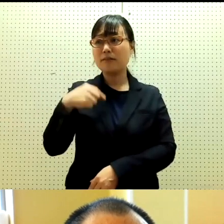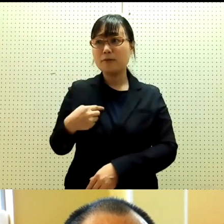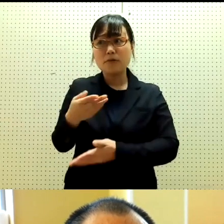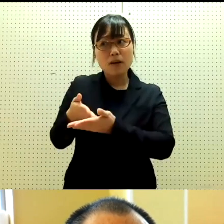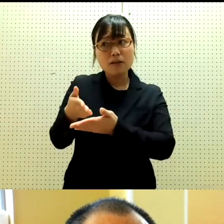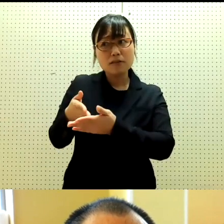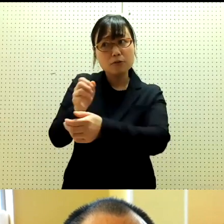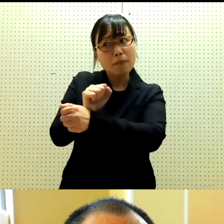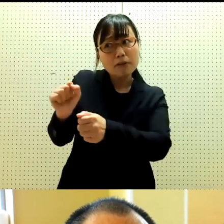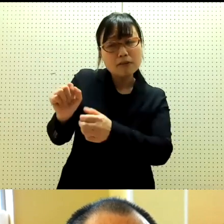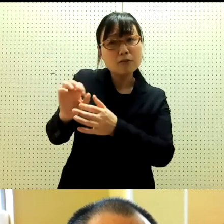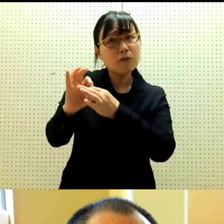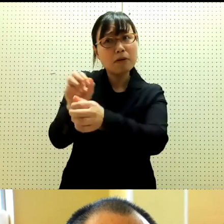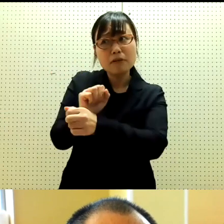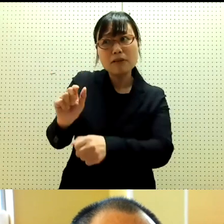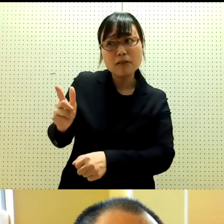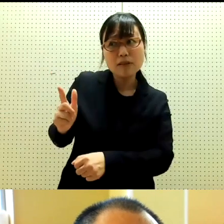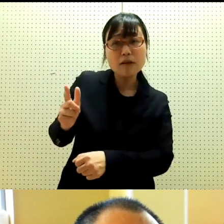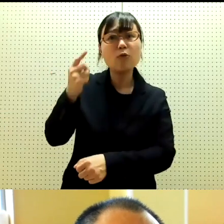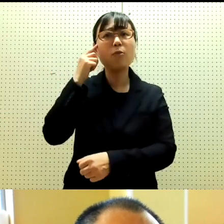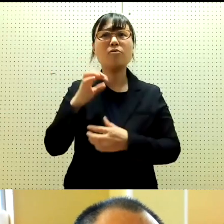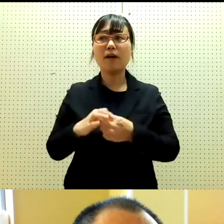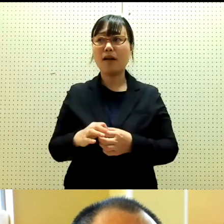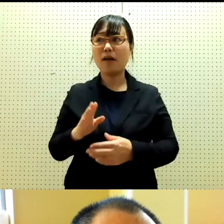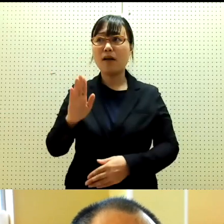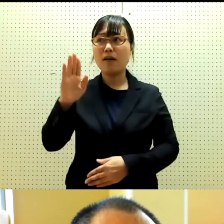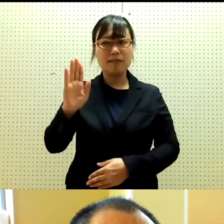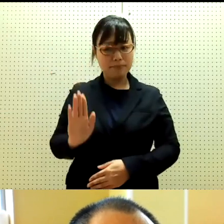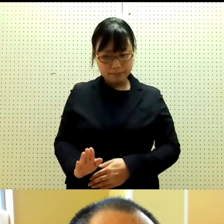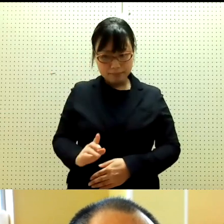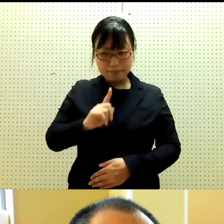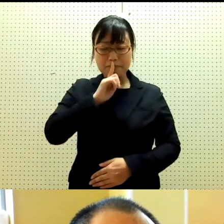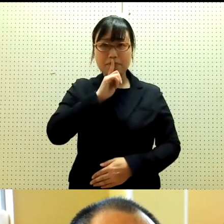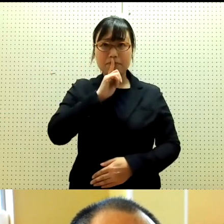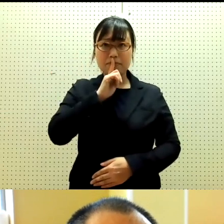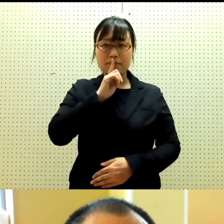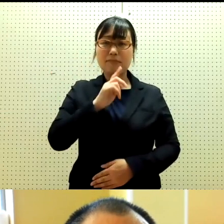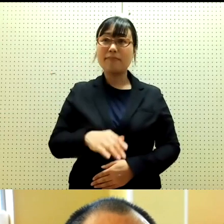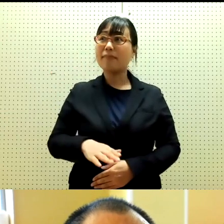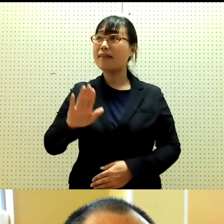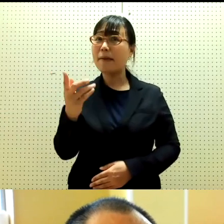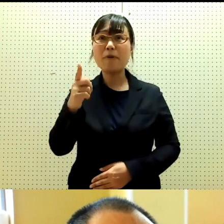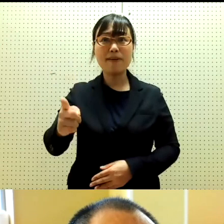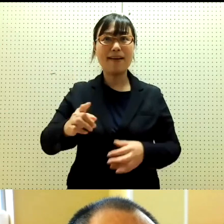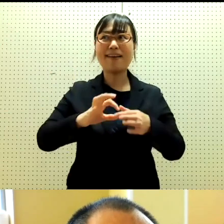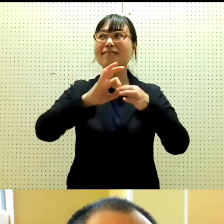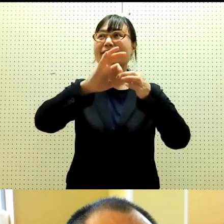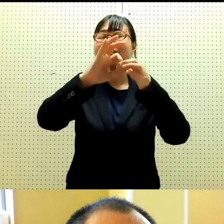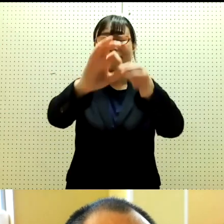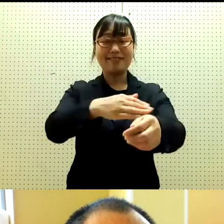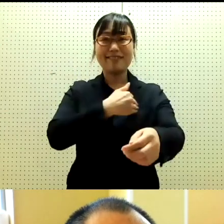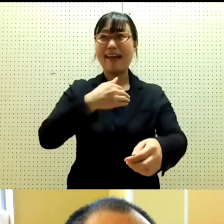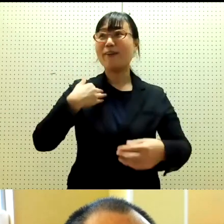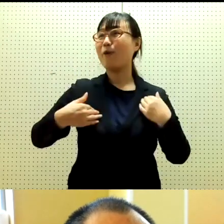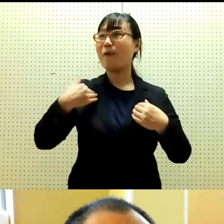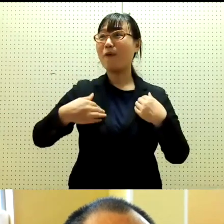安をみんな抱えてるから挙手できない、手を挙げられないっていうところなんですよ。でもこれが伝える喜びに変わる、そういうツールに ICT